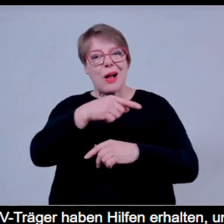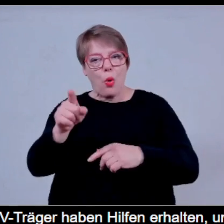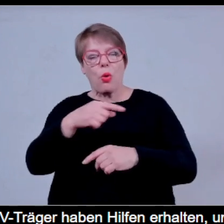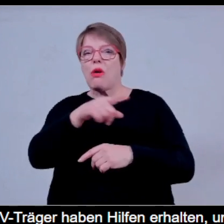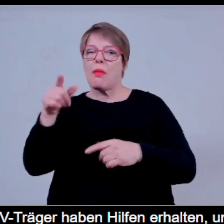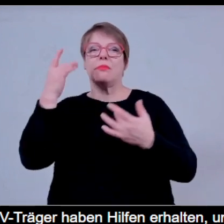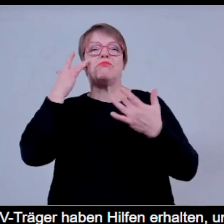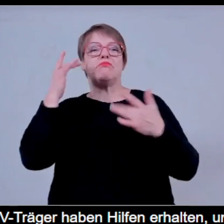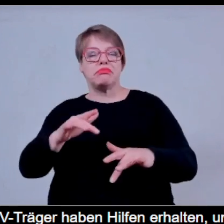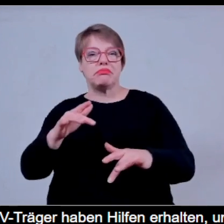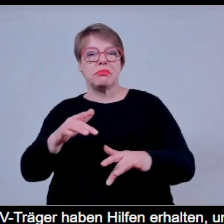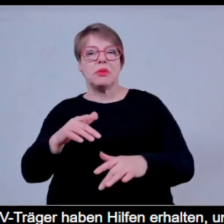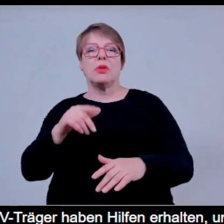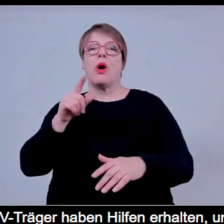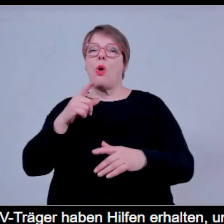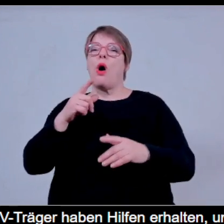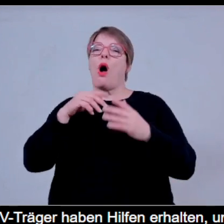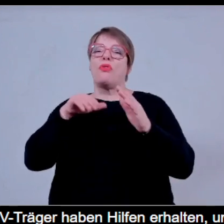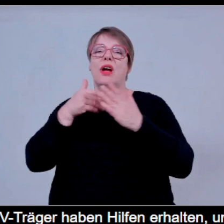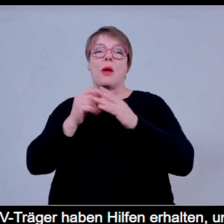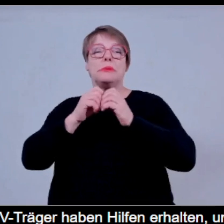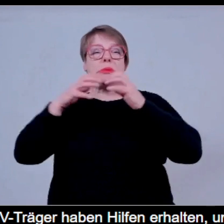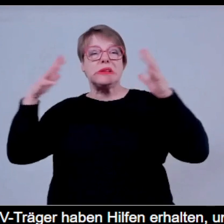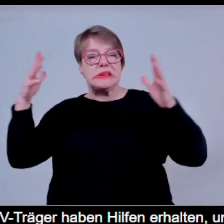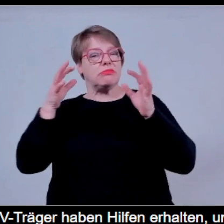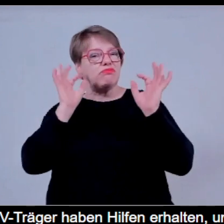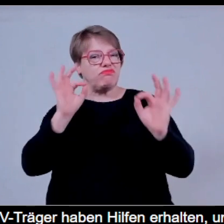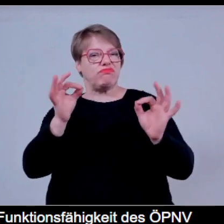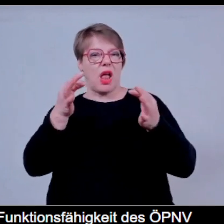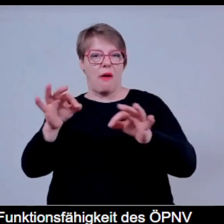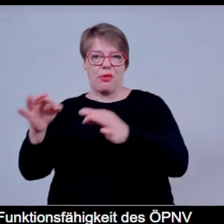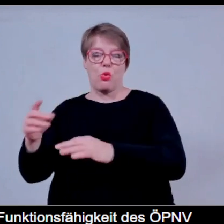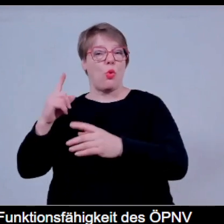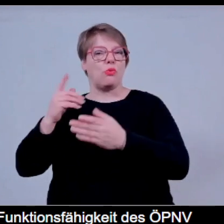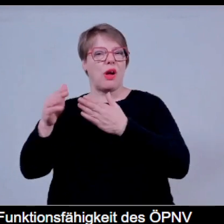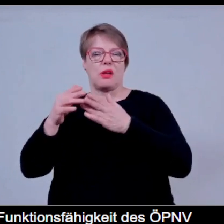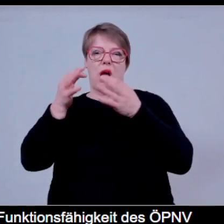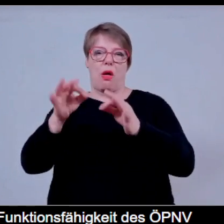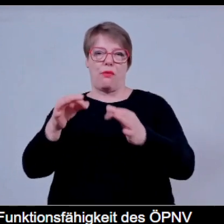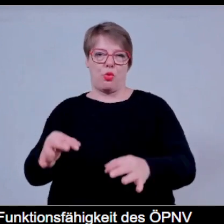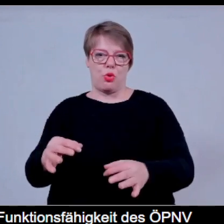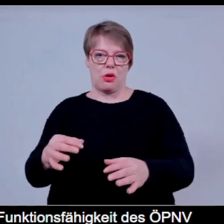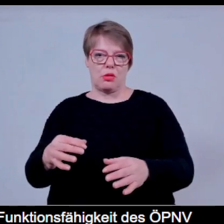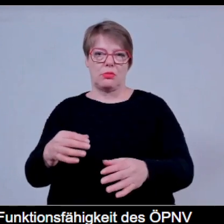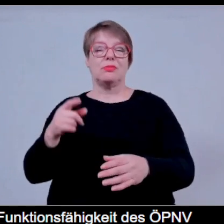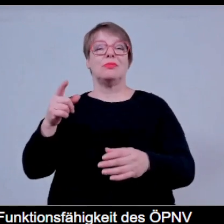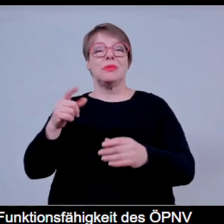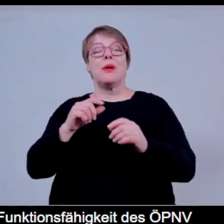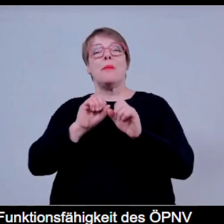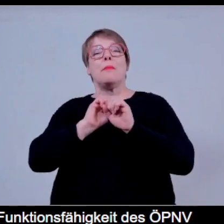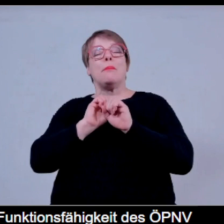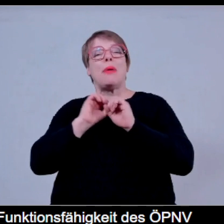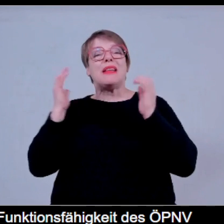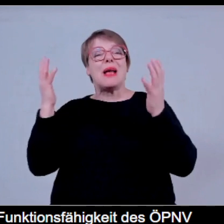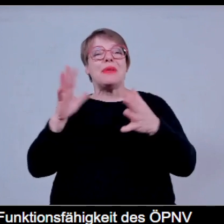nach der Prüfung der ganzen Schadensnachweise. Ja, wie gesagt, wir sind da